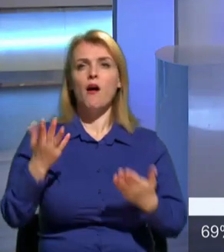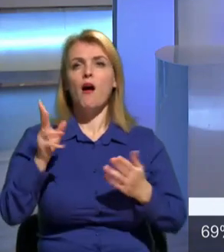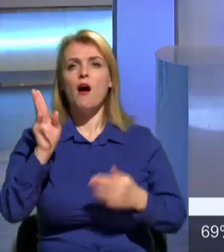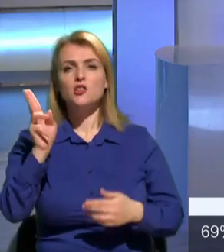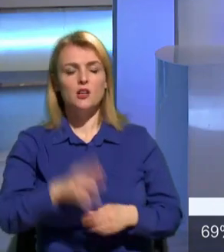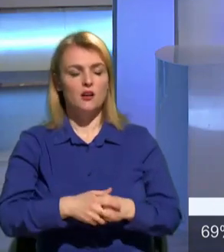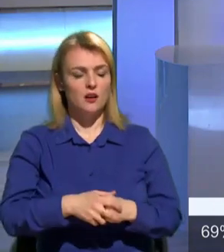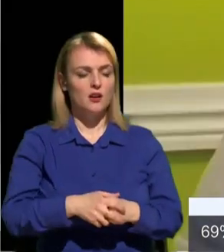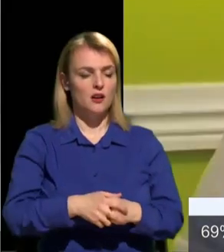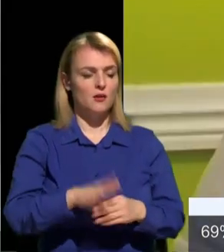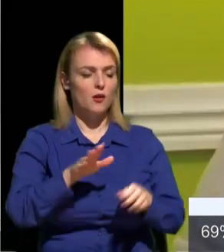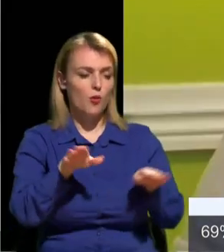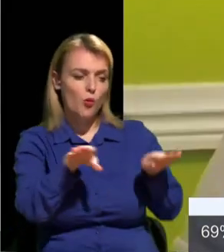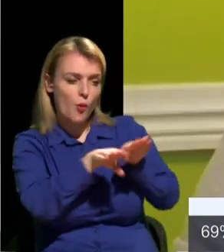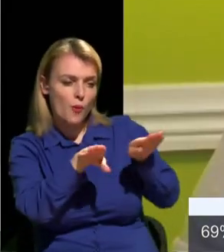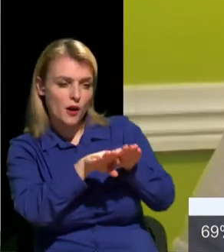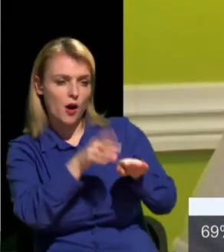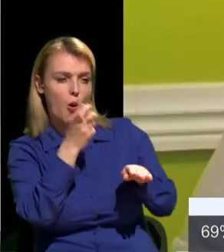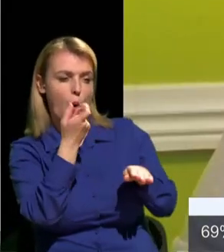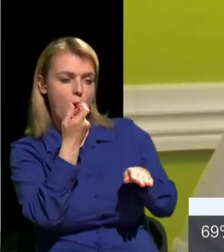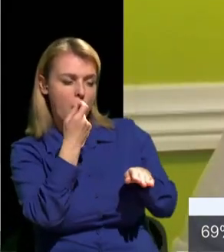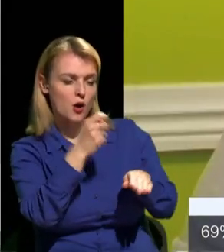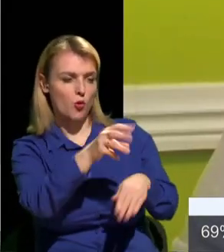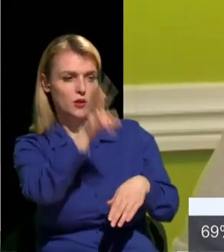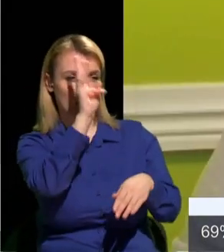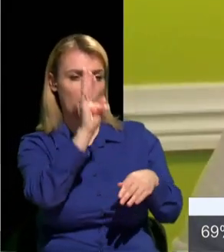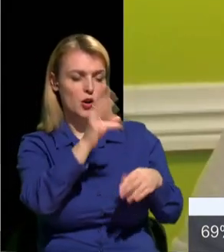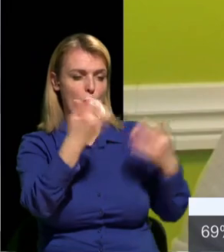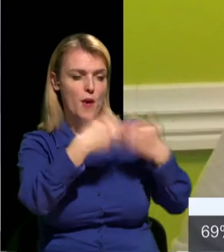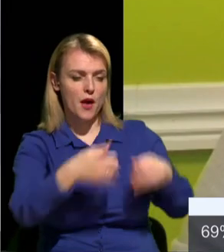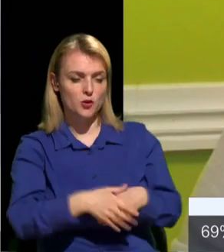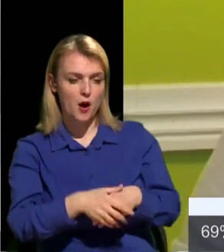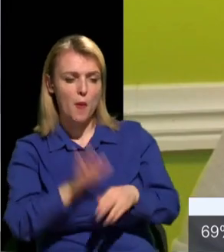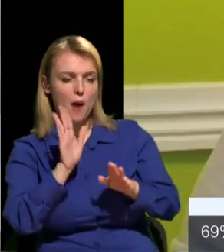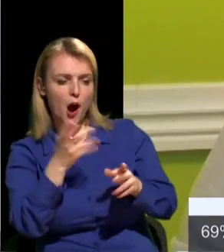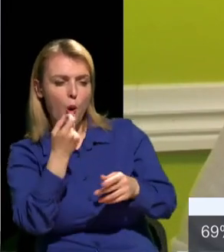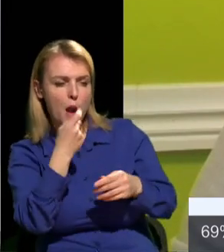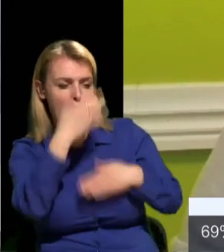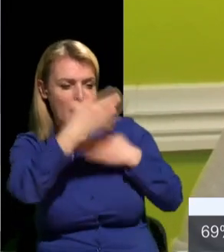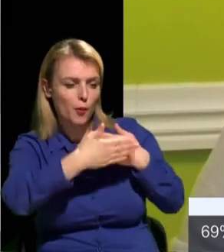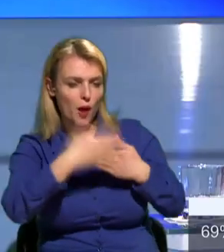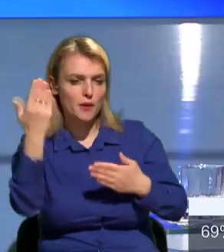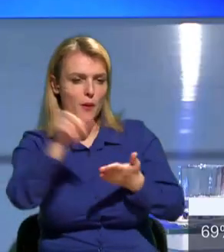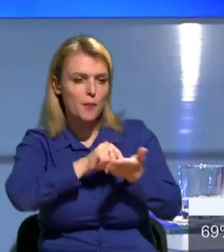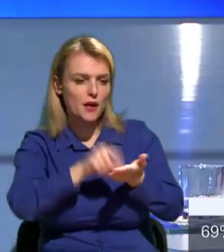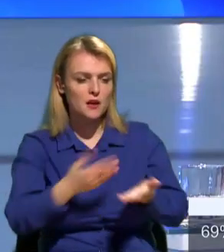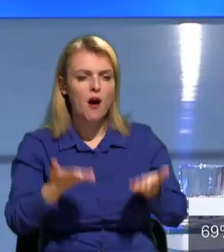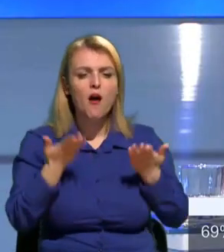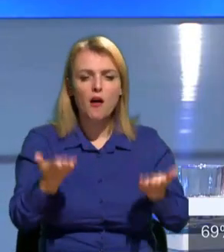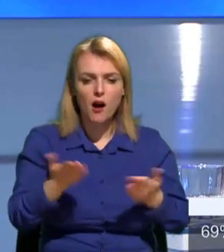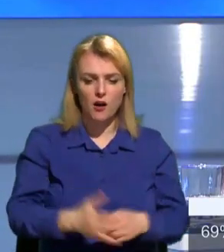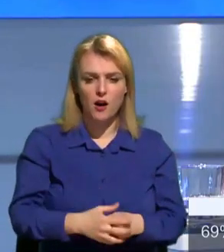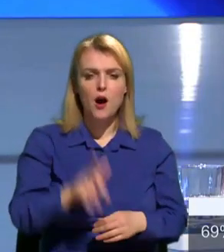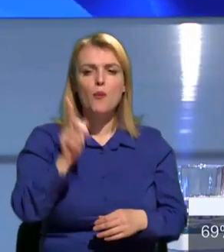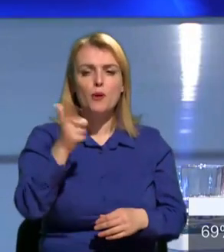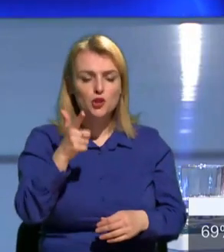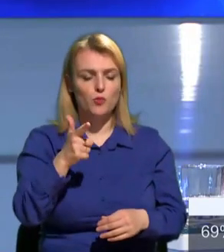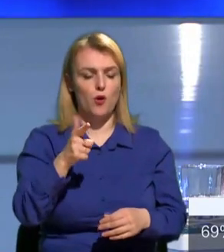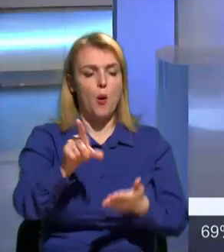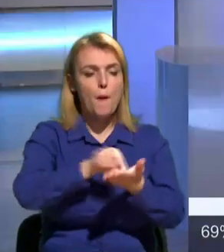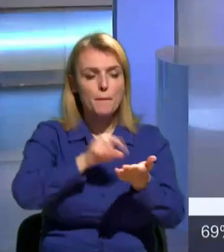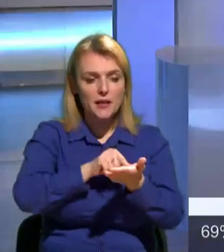din salariul mediu. Deci dacă noi avem un salariu mediu în acest an, vom mai avea 8.000 de lei, atunci o pensie medie trebuie să fie în Republica Moldova